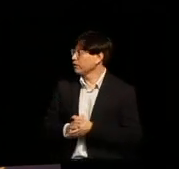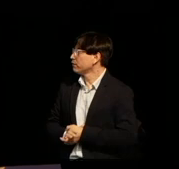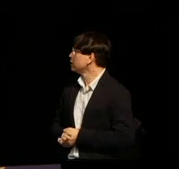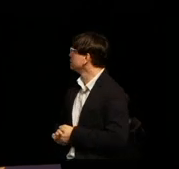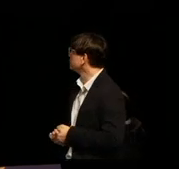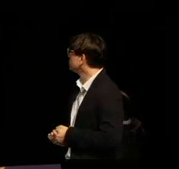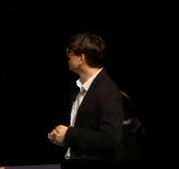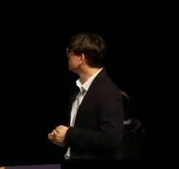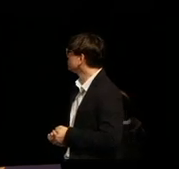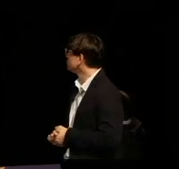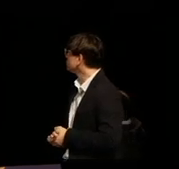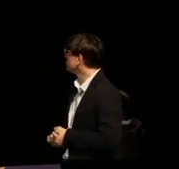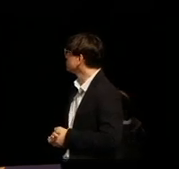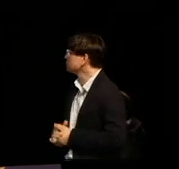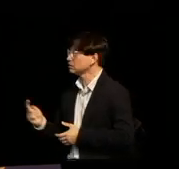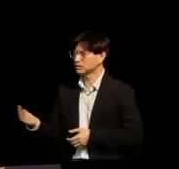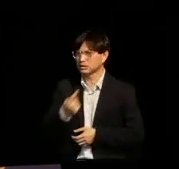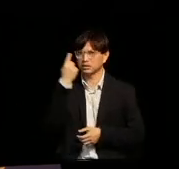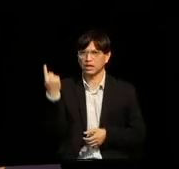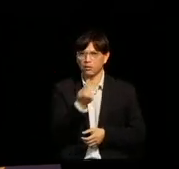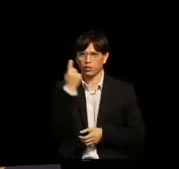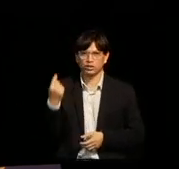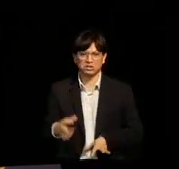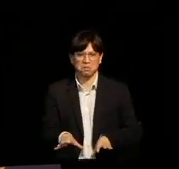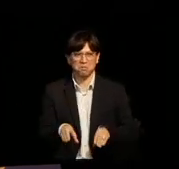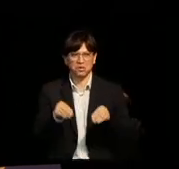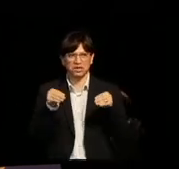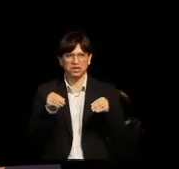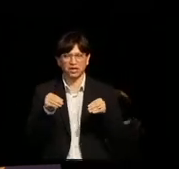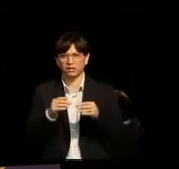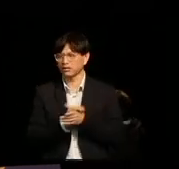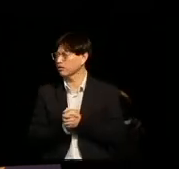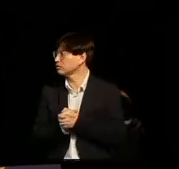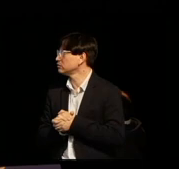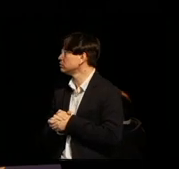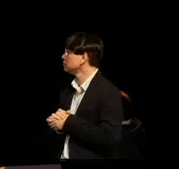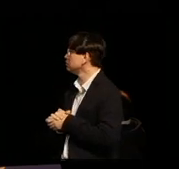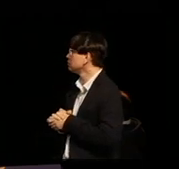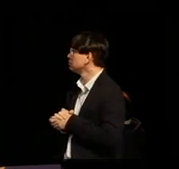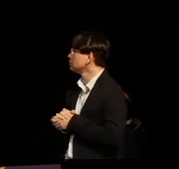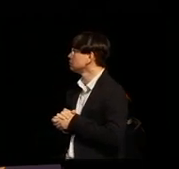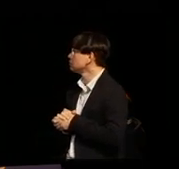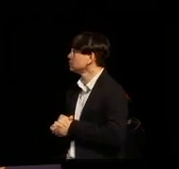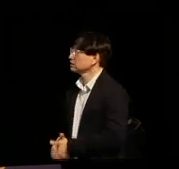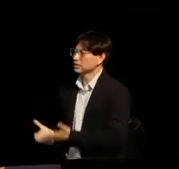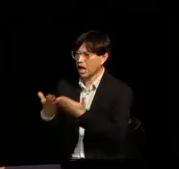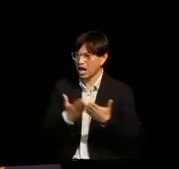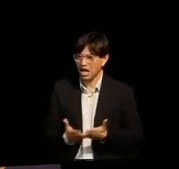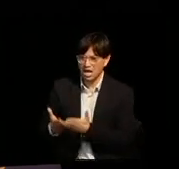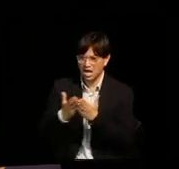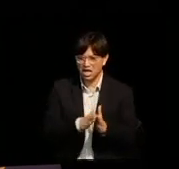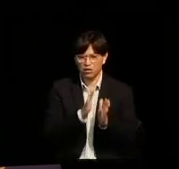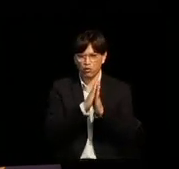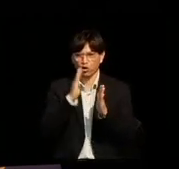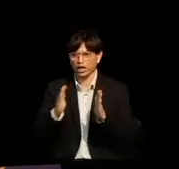generali molto semplicemente prendiamo questi principi generali dal direttorio per la catechesi che è l'ultimo